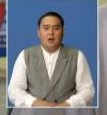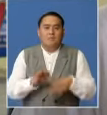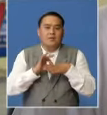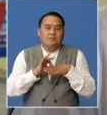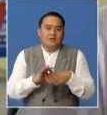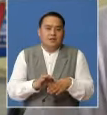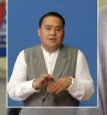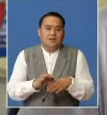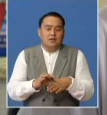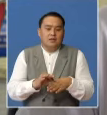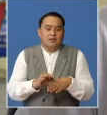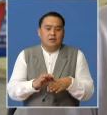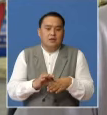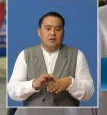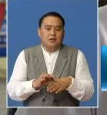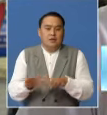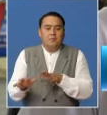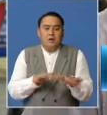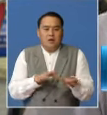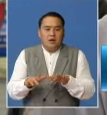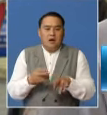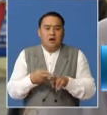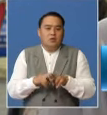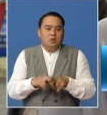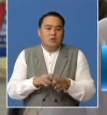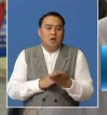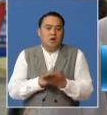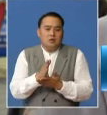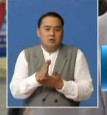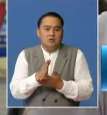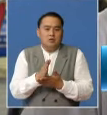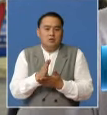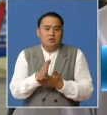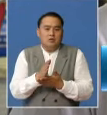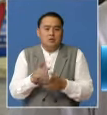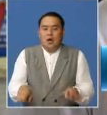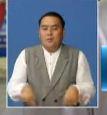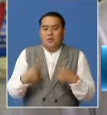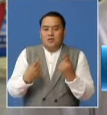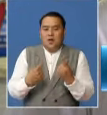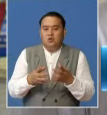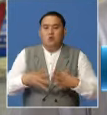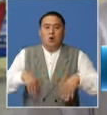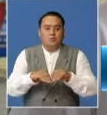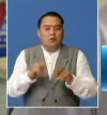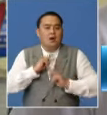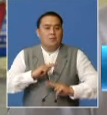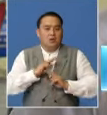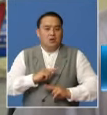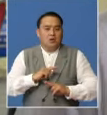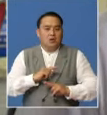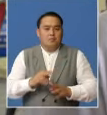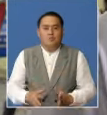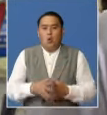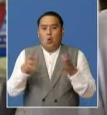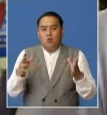Проведение каких-то мероприятий, которых направлены на реабилитацию этих людей в обществе, оно помогает им